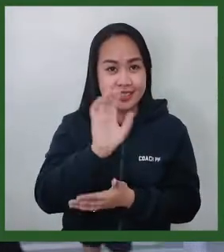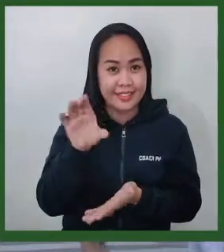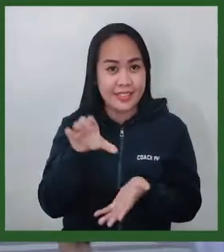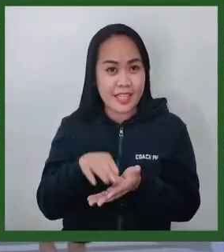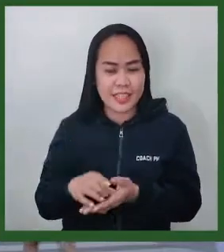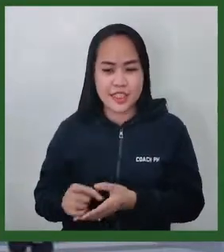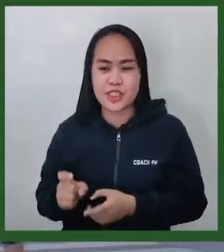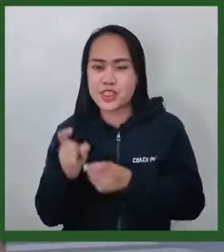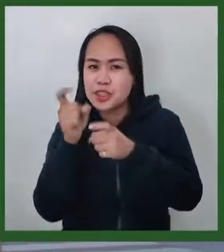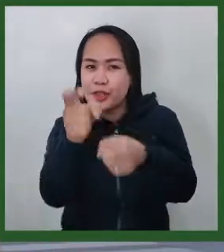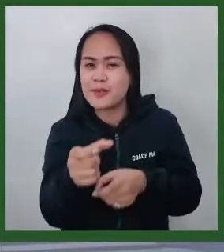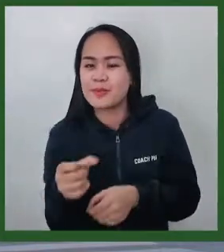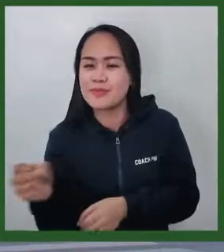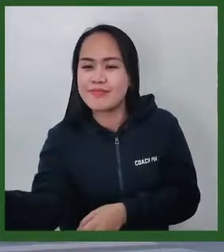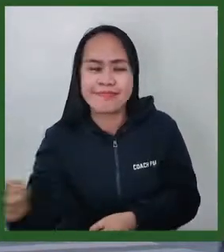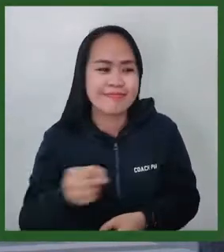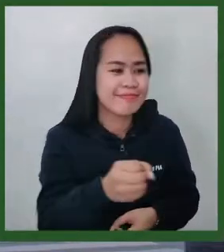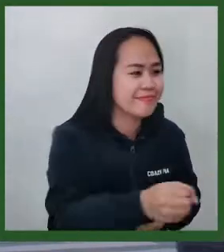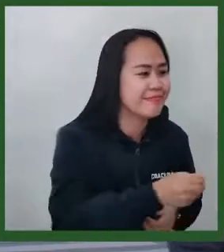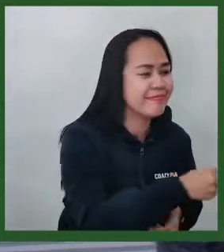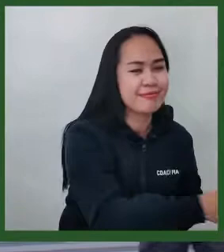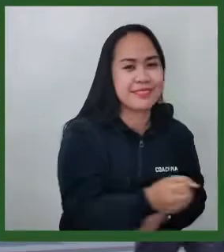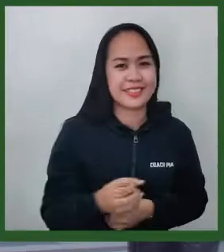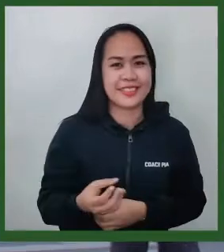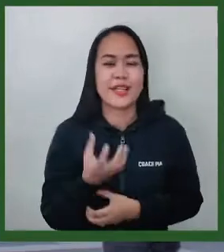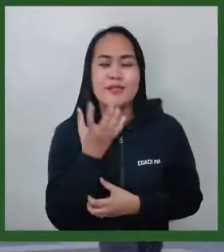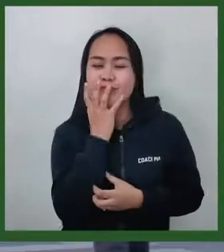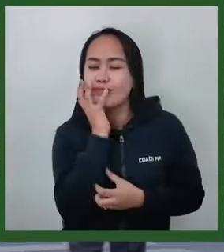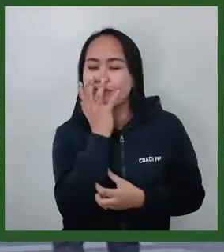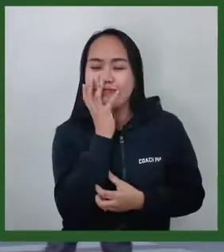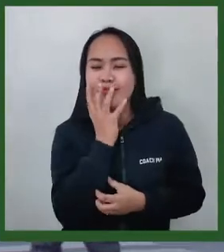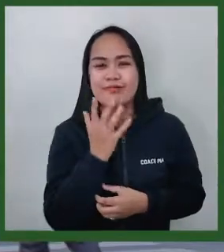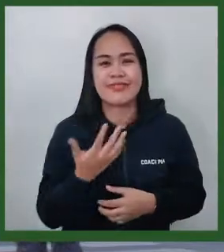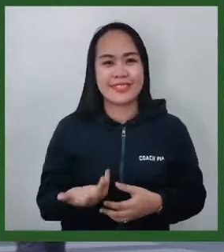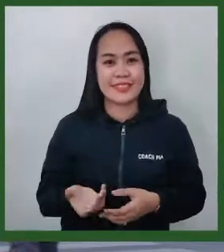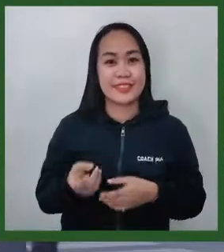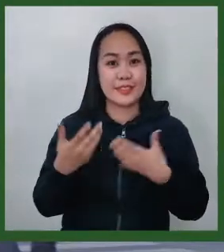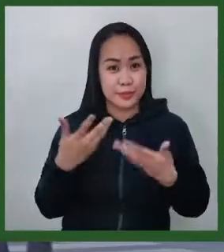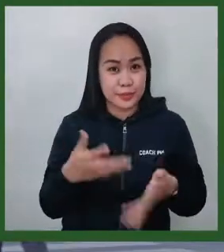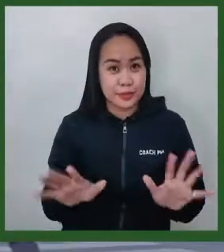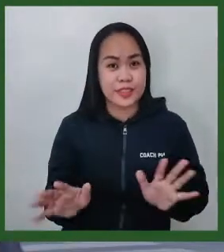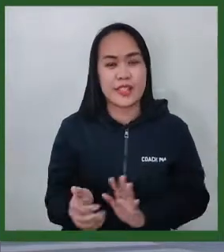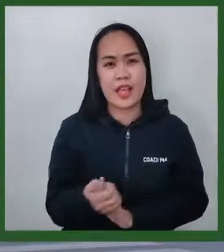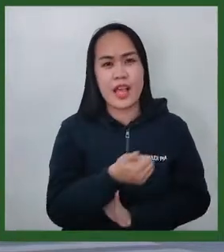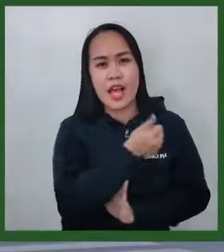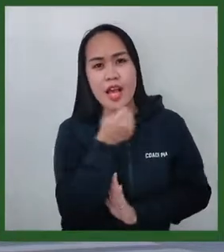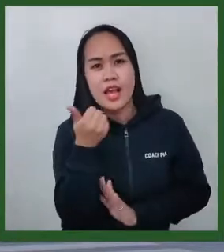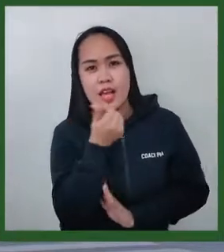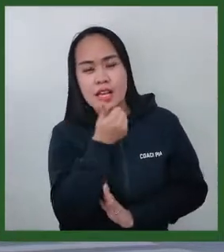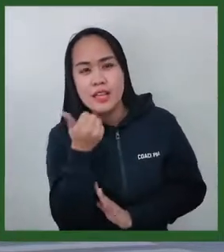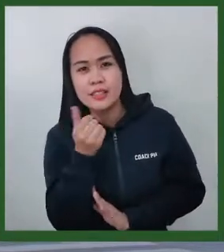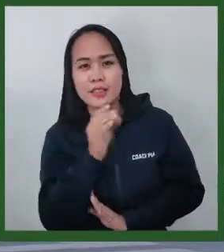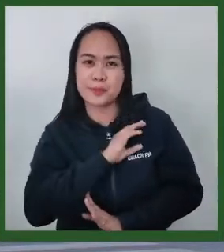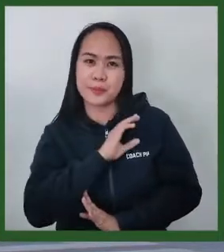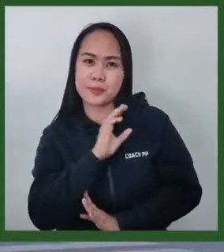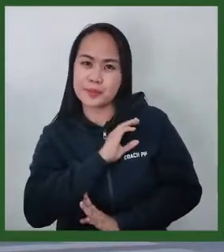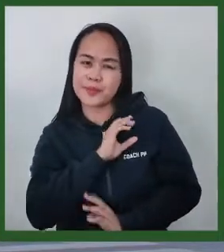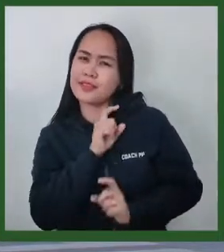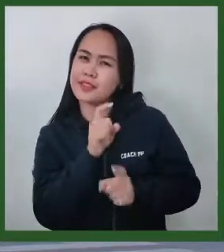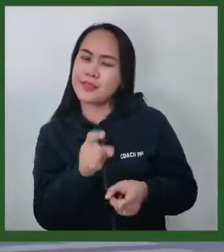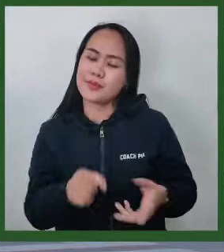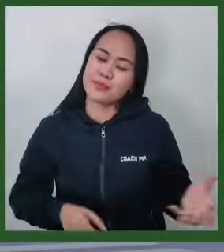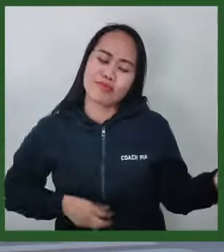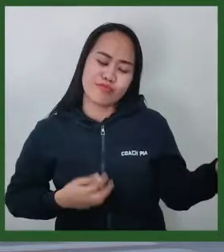Jr. malapit po sa Ortigas Park. At bukod po sa paghahandog ng rosas ay ang ilang kapulisan din po ay nagharana